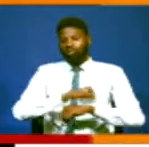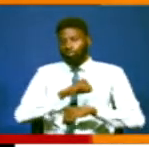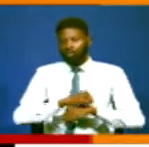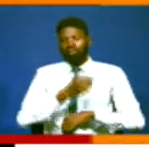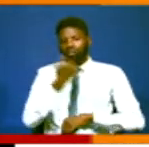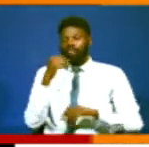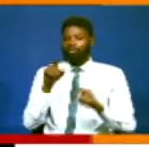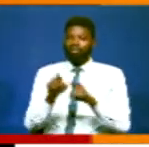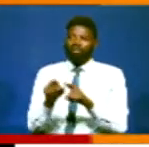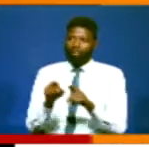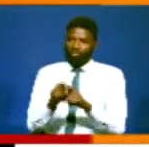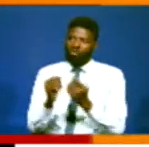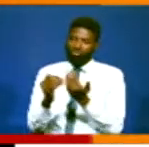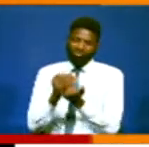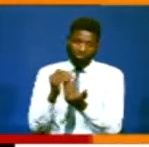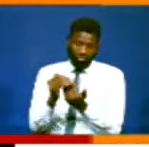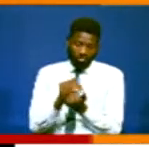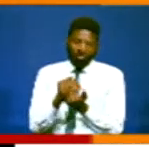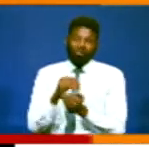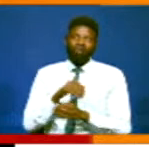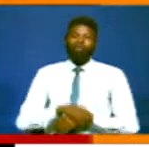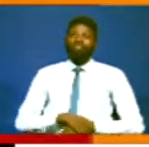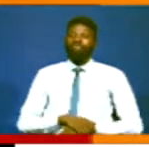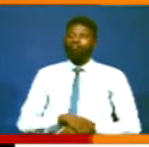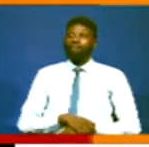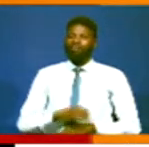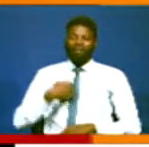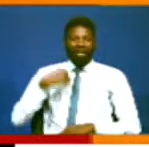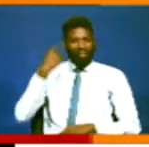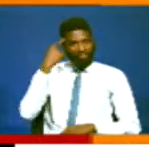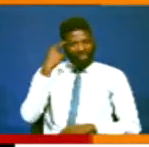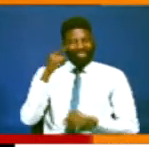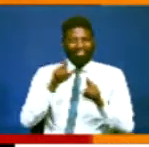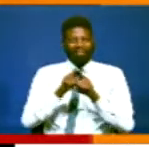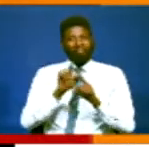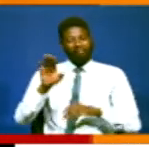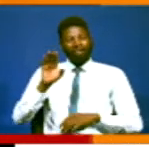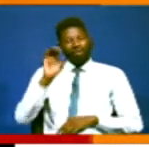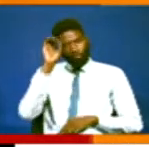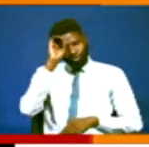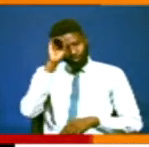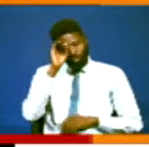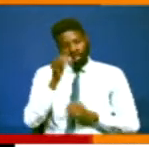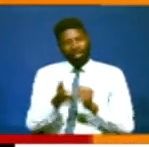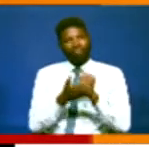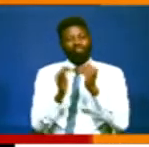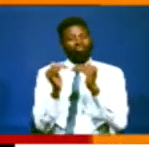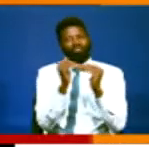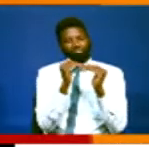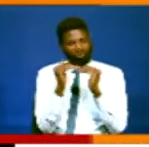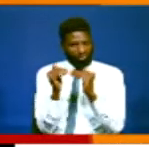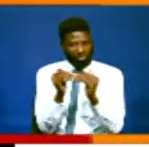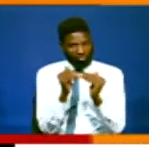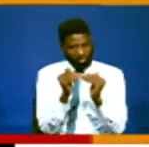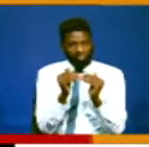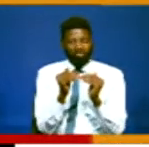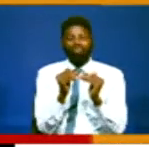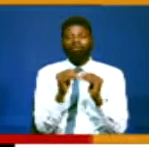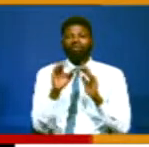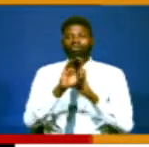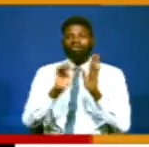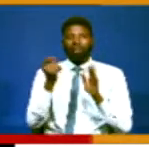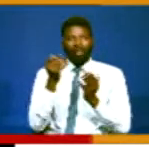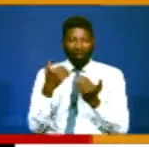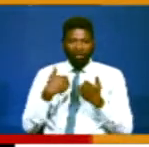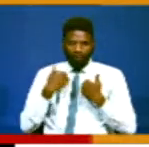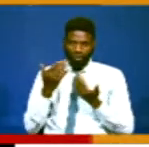hivyo nafikiri ni mtazamo tu wa usawazishaji, equity ambayo ipo katika katiba ya Kenya. Naam, asante sana